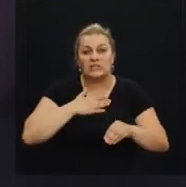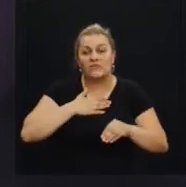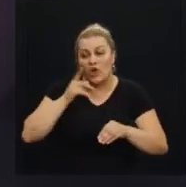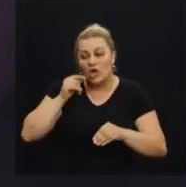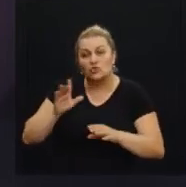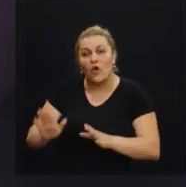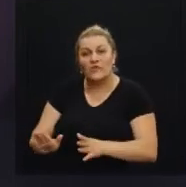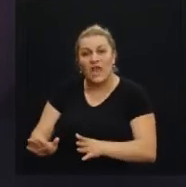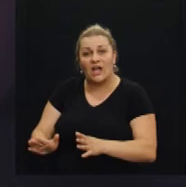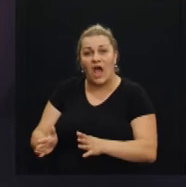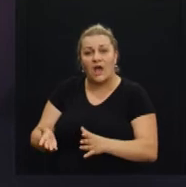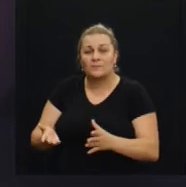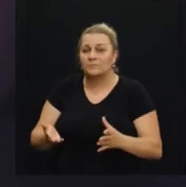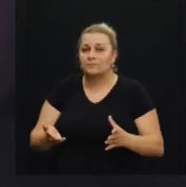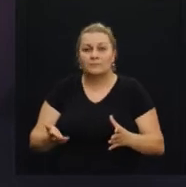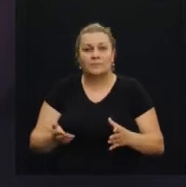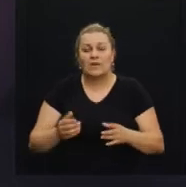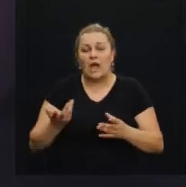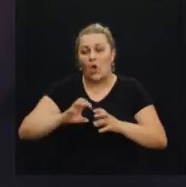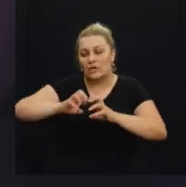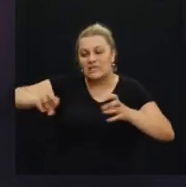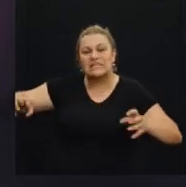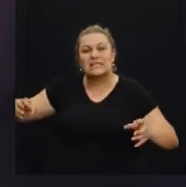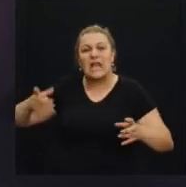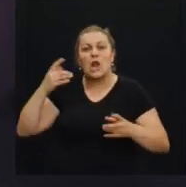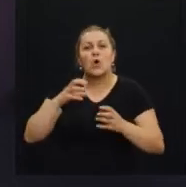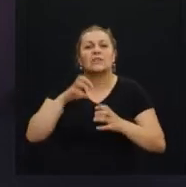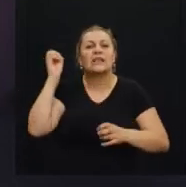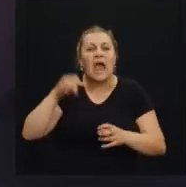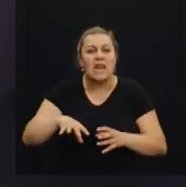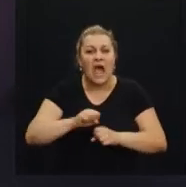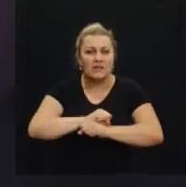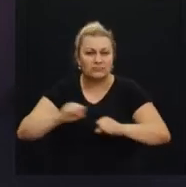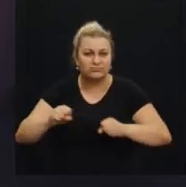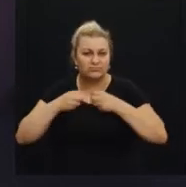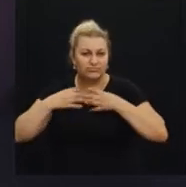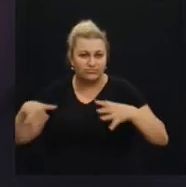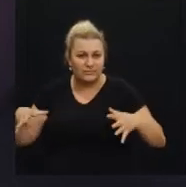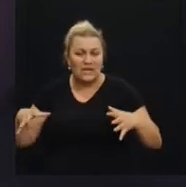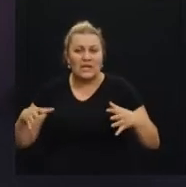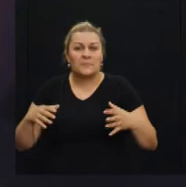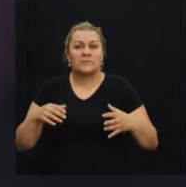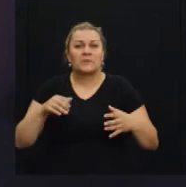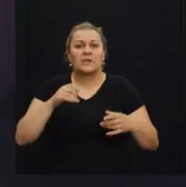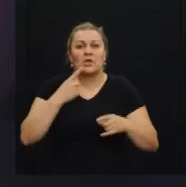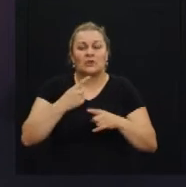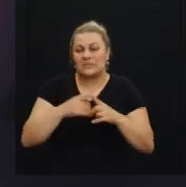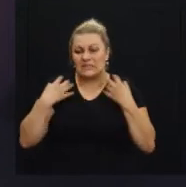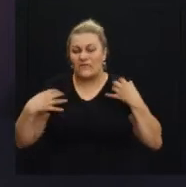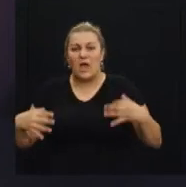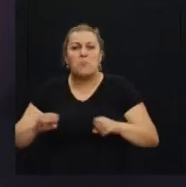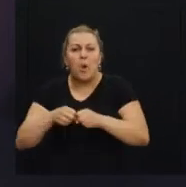sa ono iskidana od granata, od još redenici na njemu